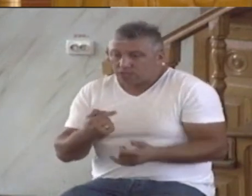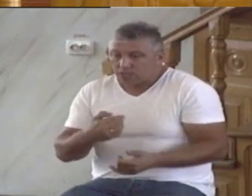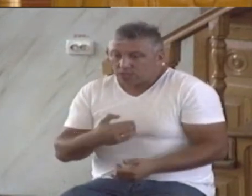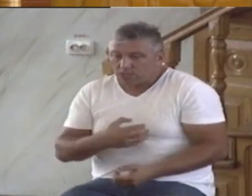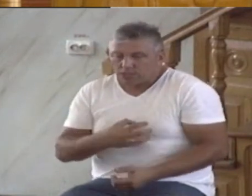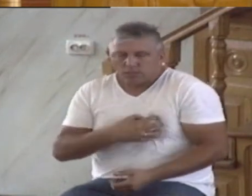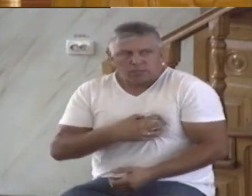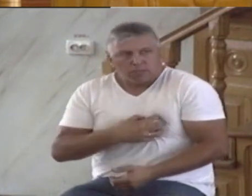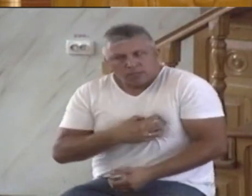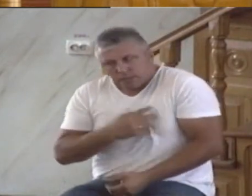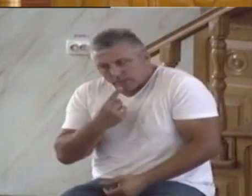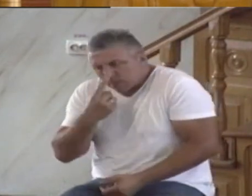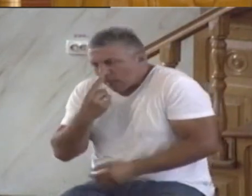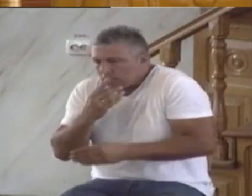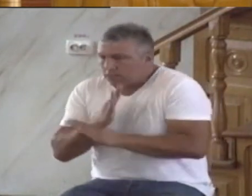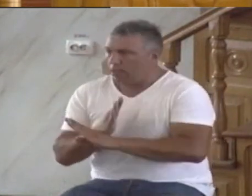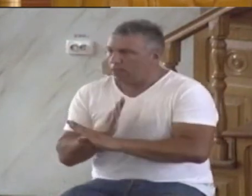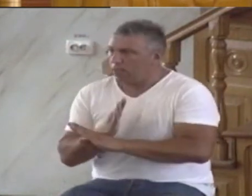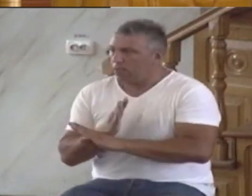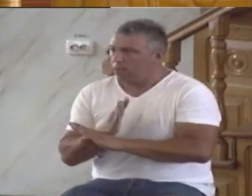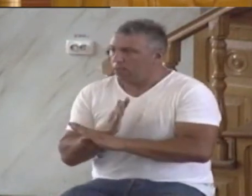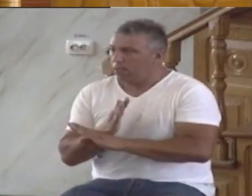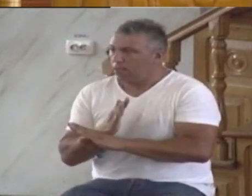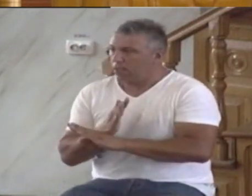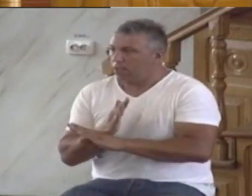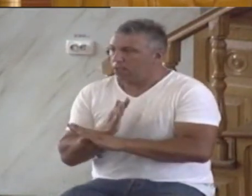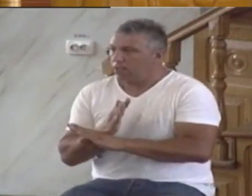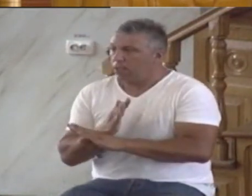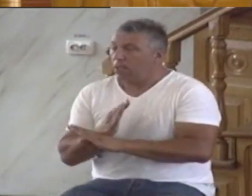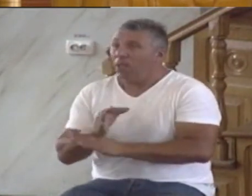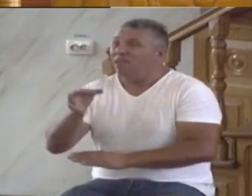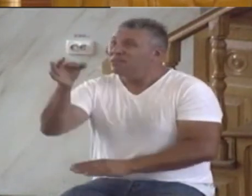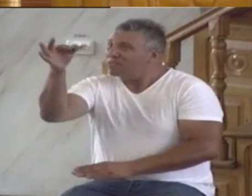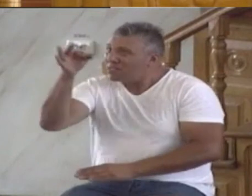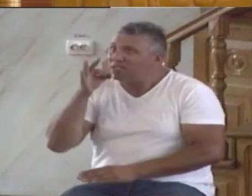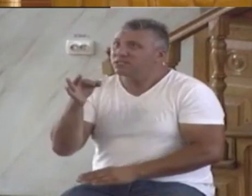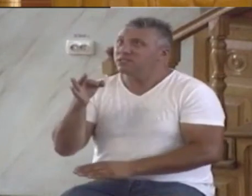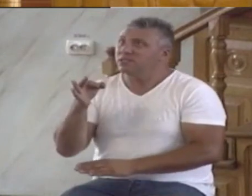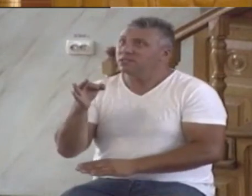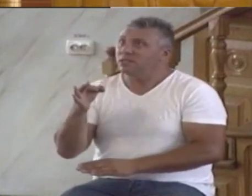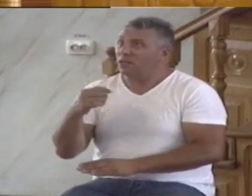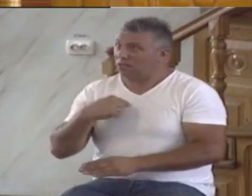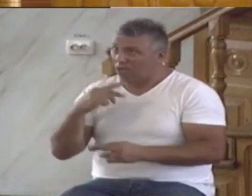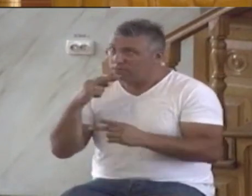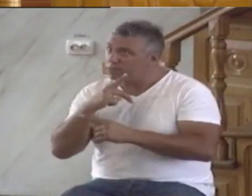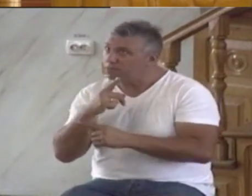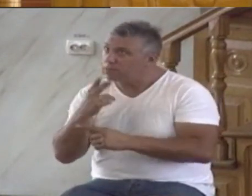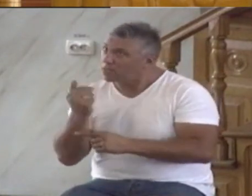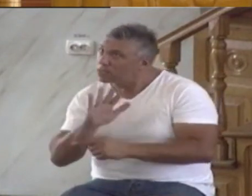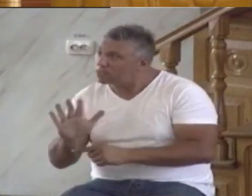лицо. Скажи мне, ты ли тот?»